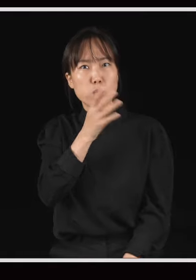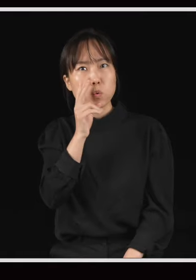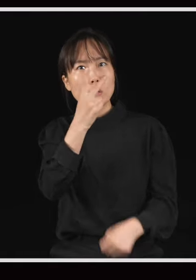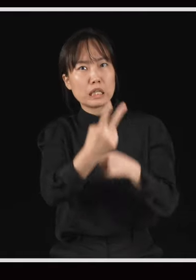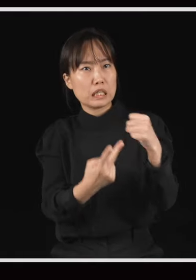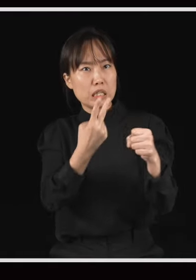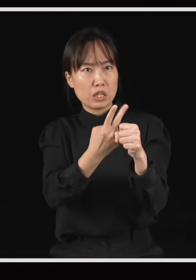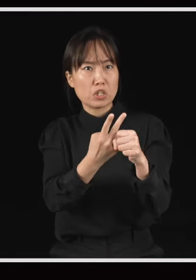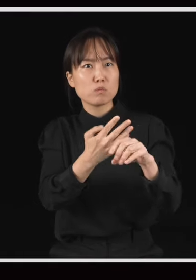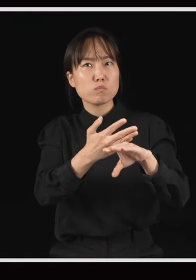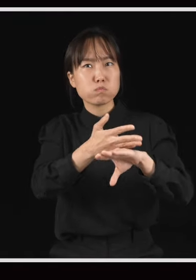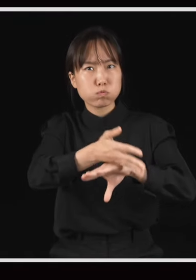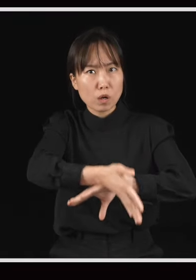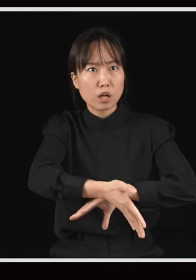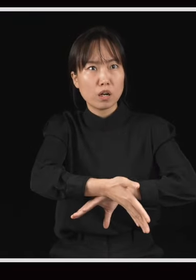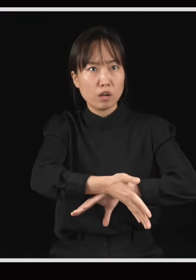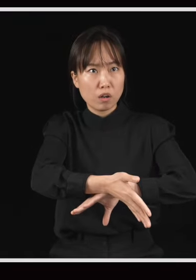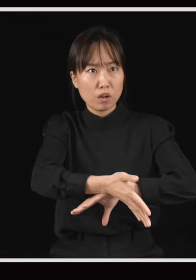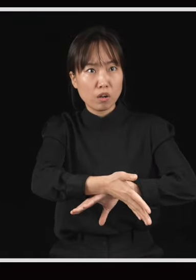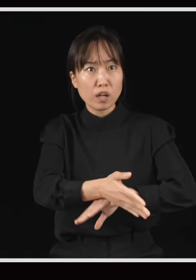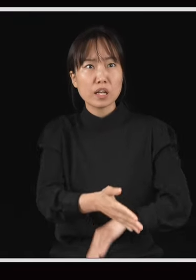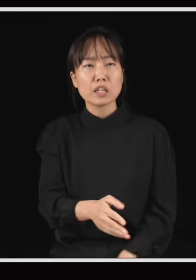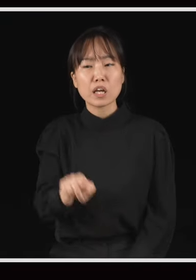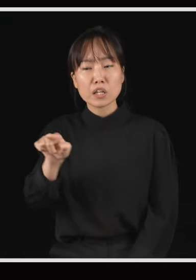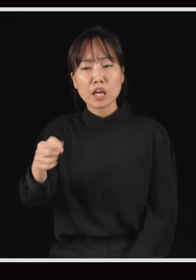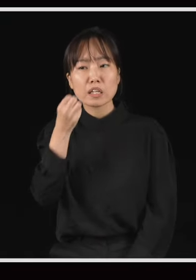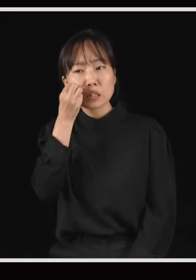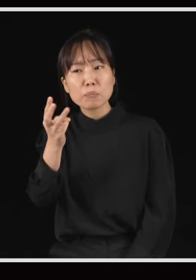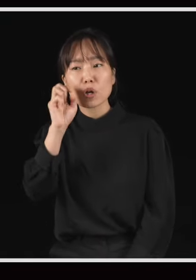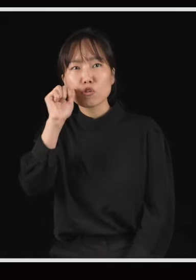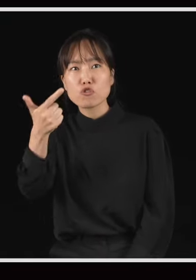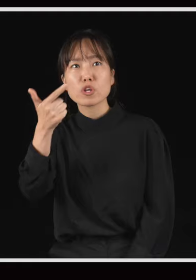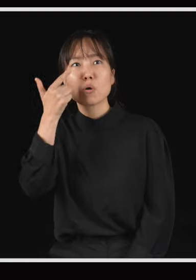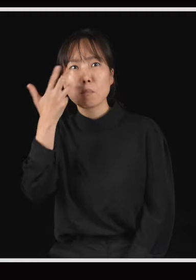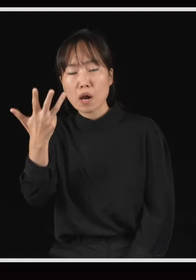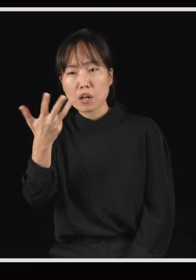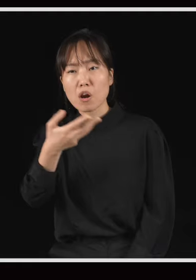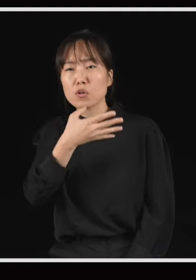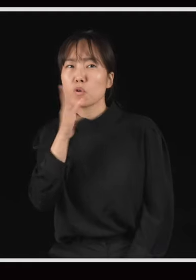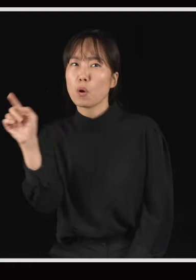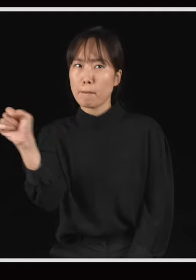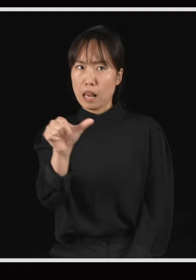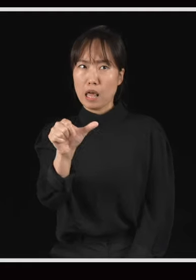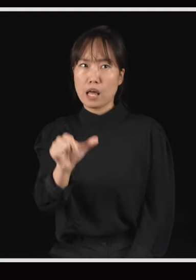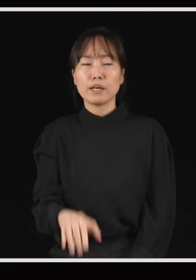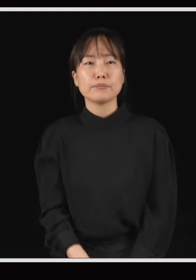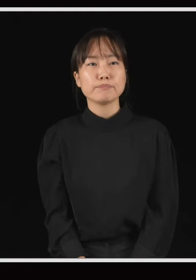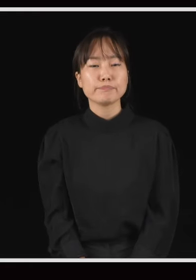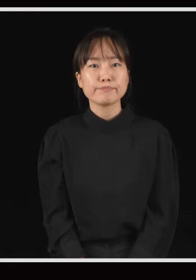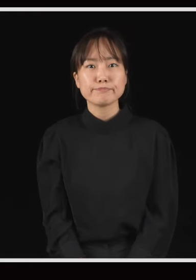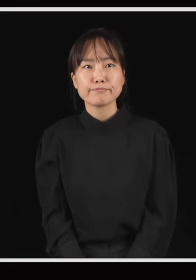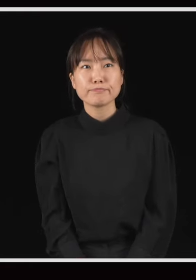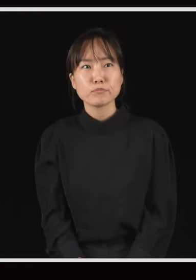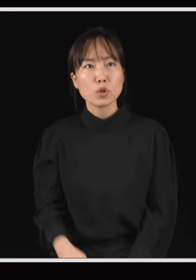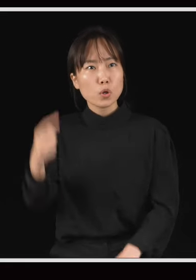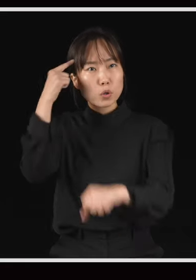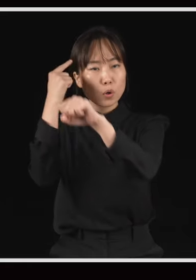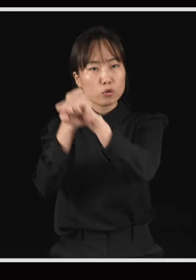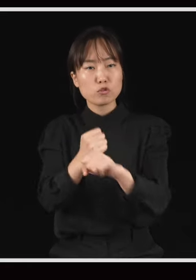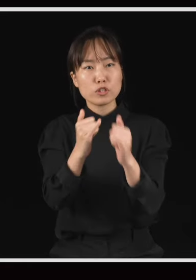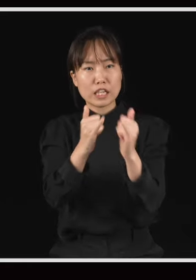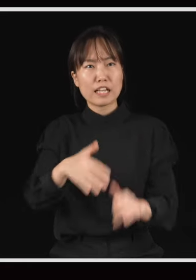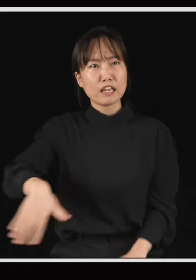노화의 표현형이 나타나서 할아버지 쥐가 돼야 되는데, 그런 것들을 빠르게는 뭐 3개월, 6개월, 8개월 만에 볼 수가 있습니다.